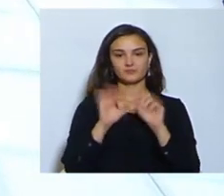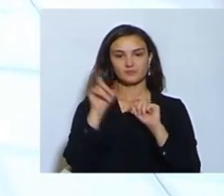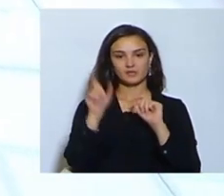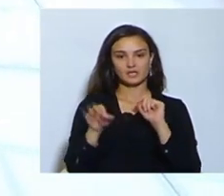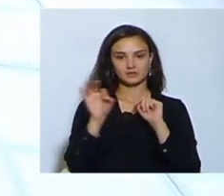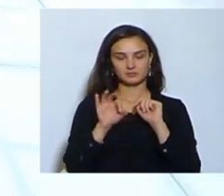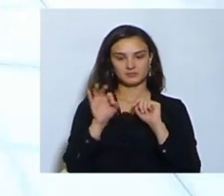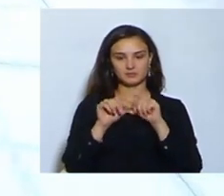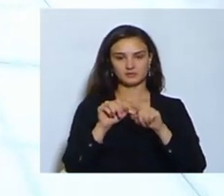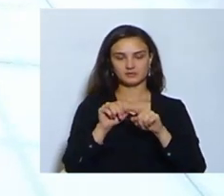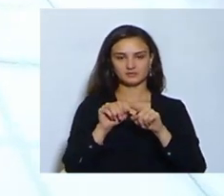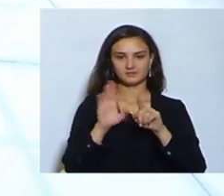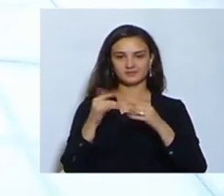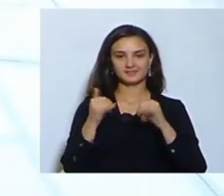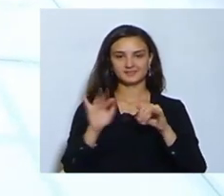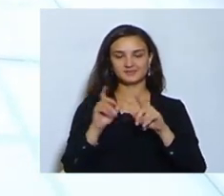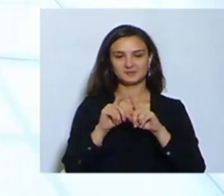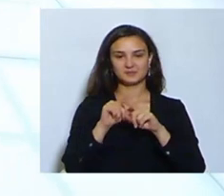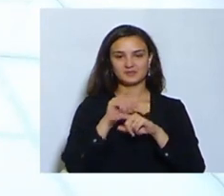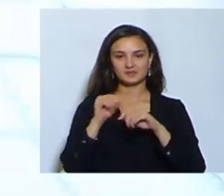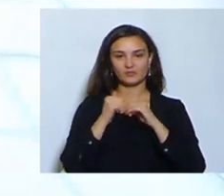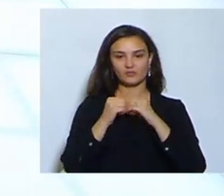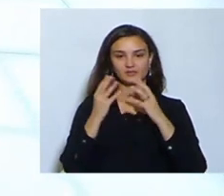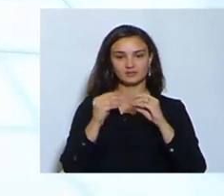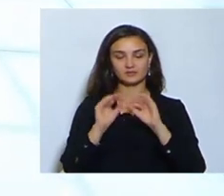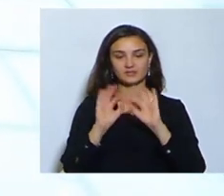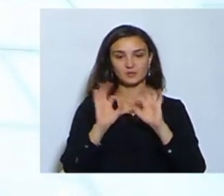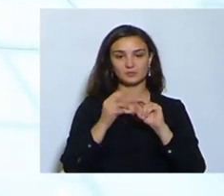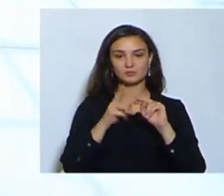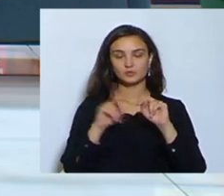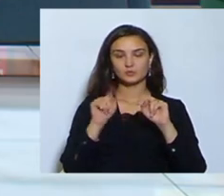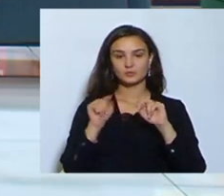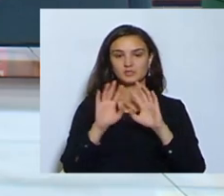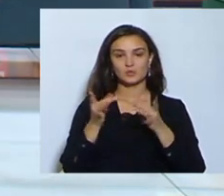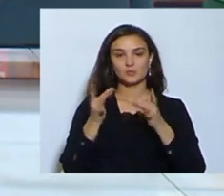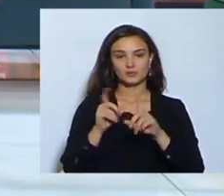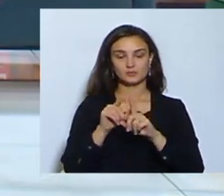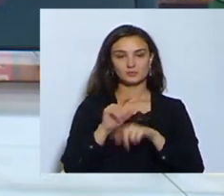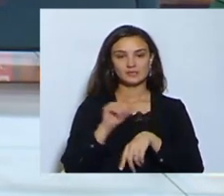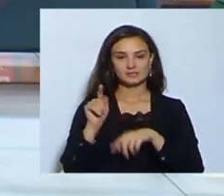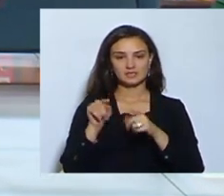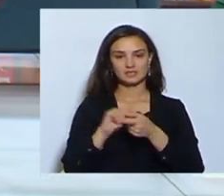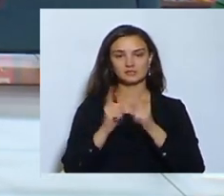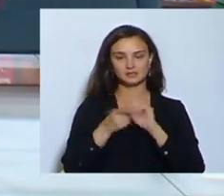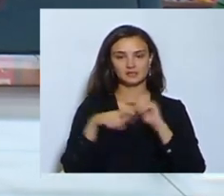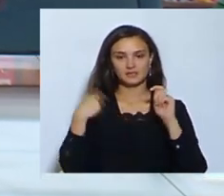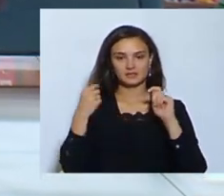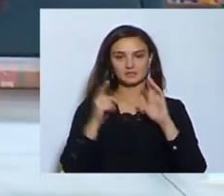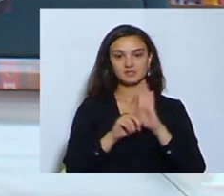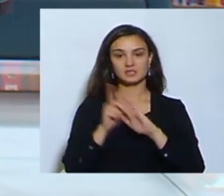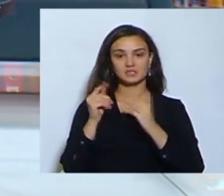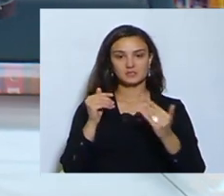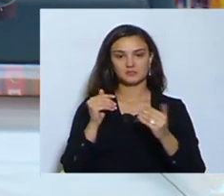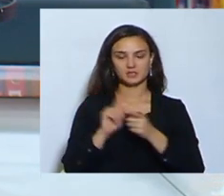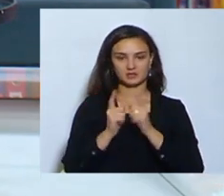ადამიანზე. აღარ გიკურთ ალბათ ამ ფრაზით რომ იწყებთ გადაცემას, იმიტომ რომ ეს არის არაუბრალოდ ფრაზა გადაცემის დასაწყებად,